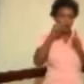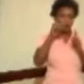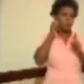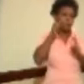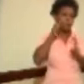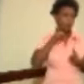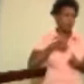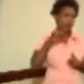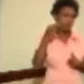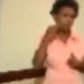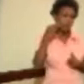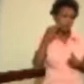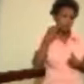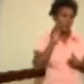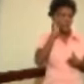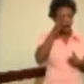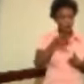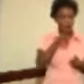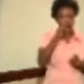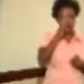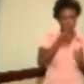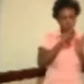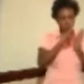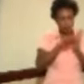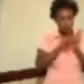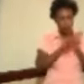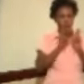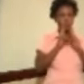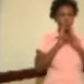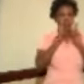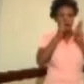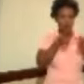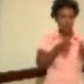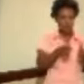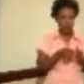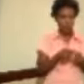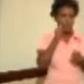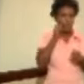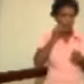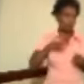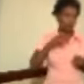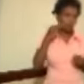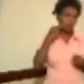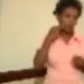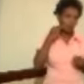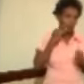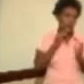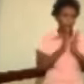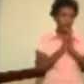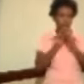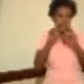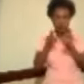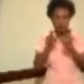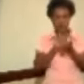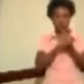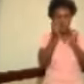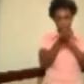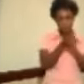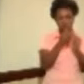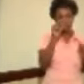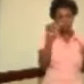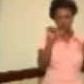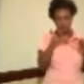une minute la question, 2 minutes la réponse. Et ensuite, nous pourrons juste changer. Madame Maniga pourra le poser une question à Monsieur Martelly. Monsieur Martelly pourra le prendre